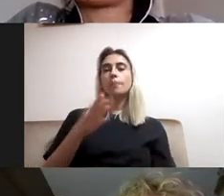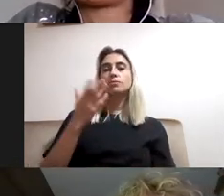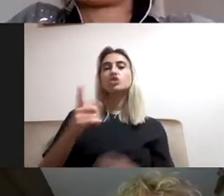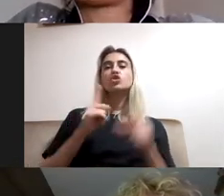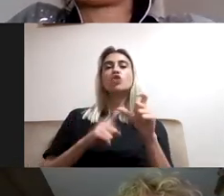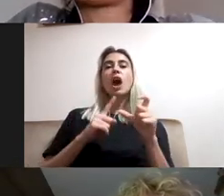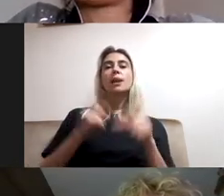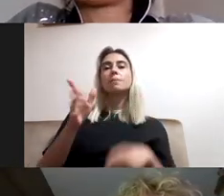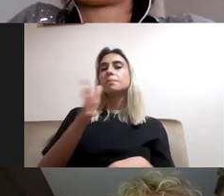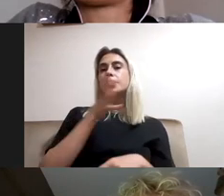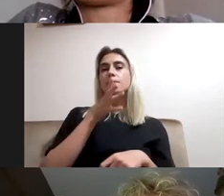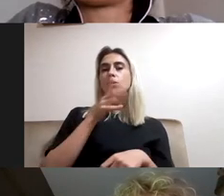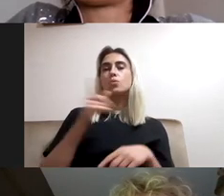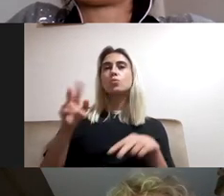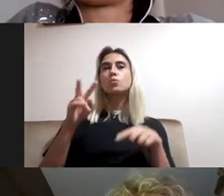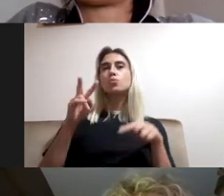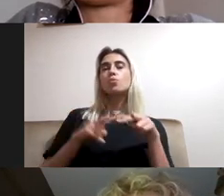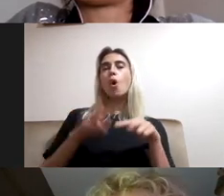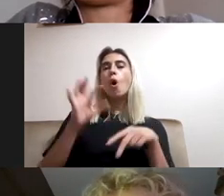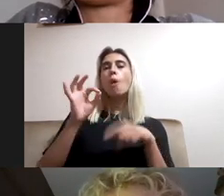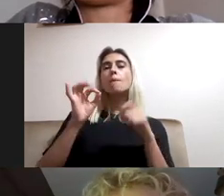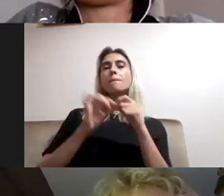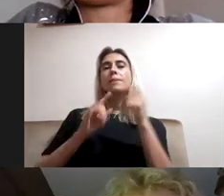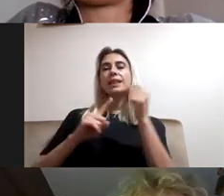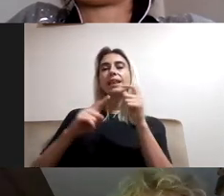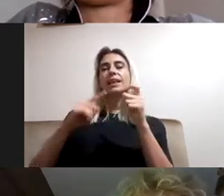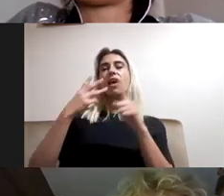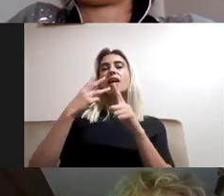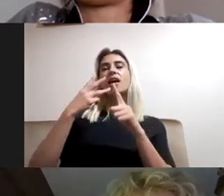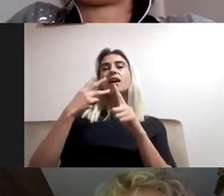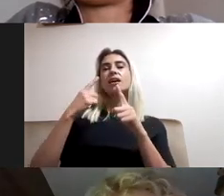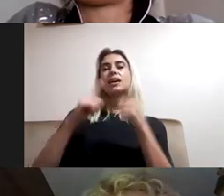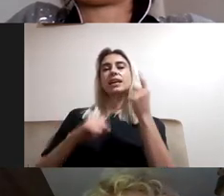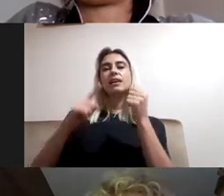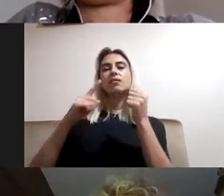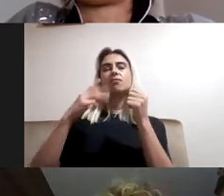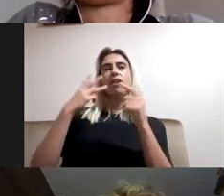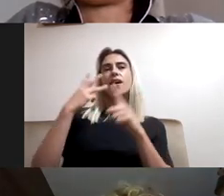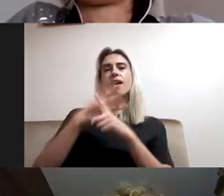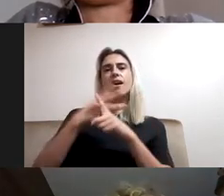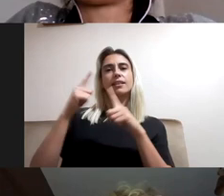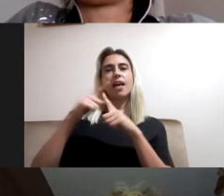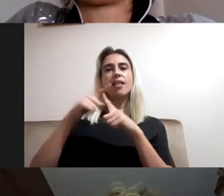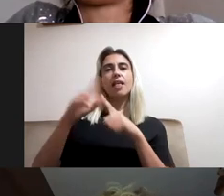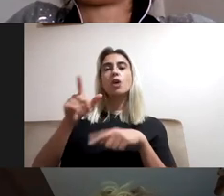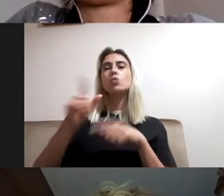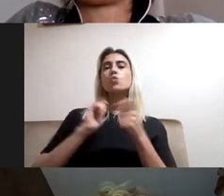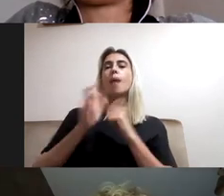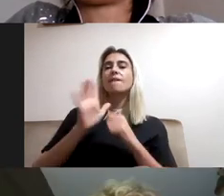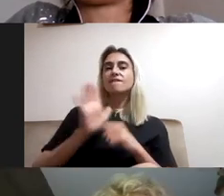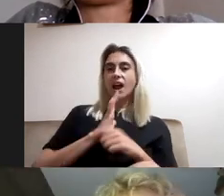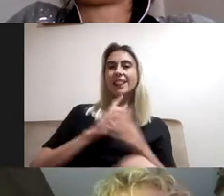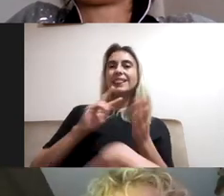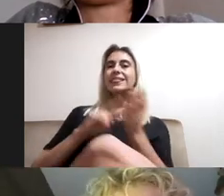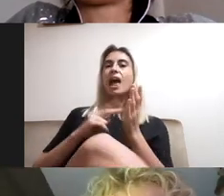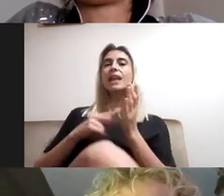bilir, Mobi ETT diye bir uygulaması var Büyükşehir Belediyesi'nin. Acaba Çağrı ne dersin? Teknik anlamda